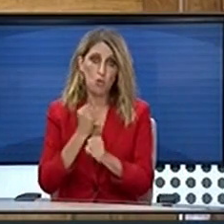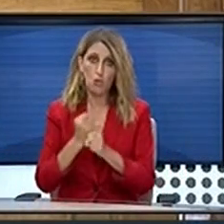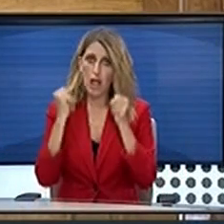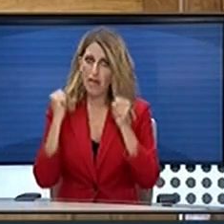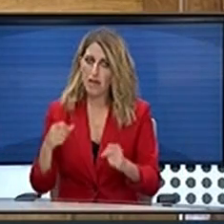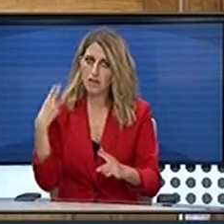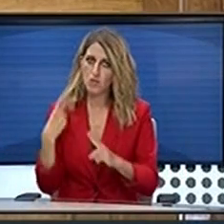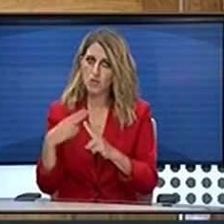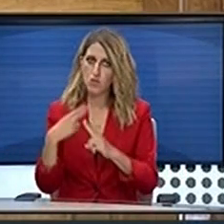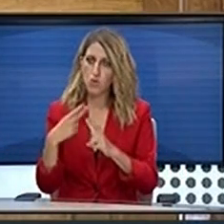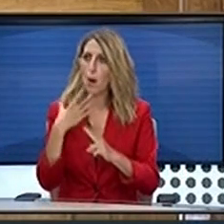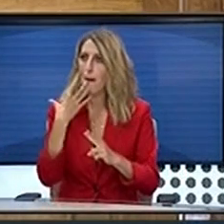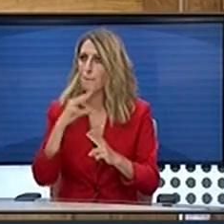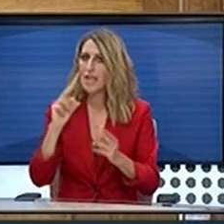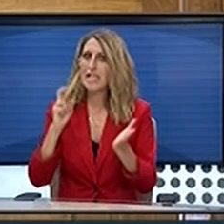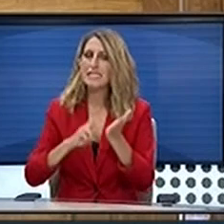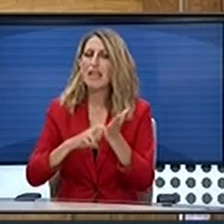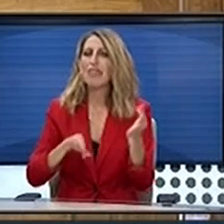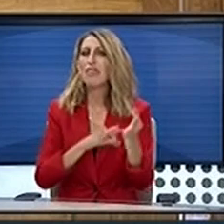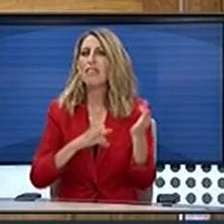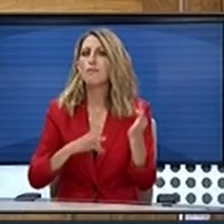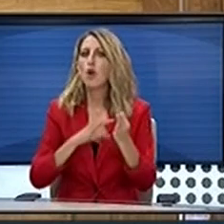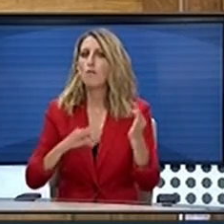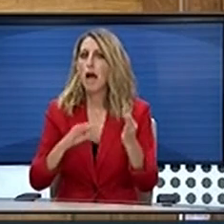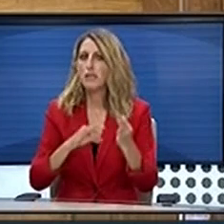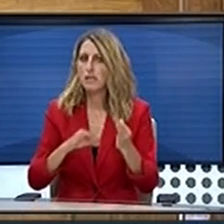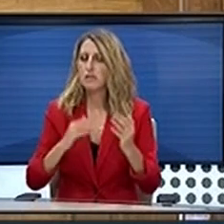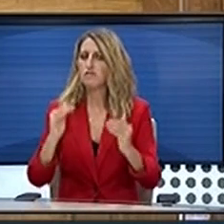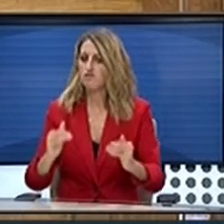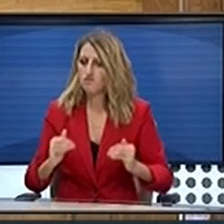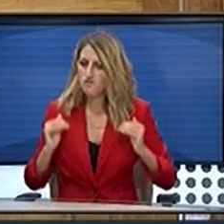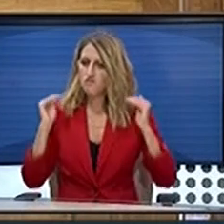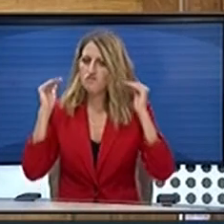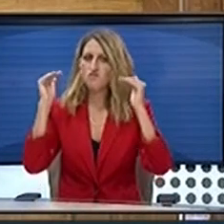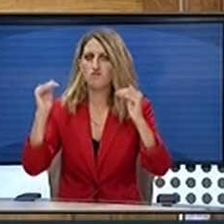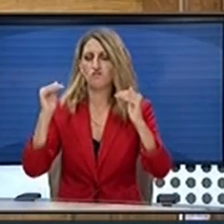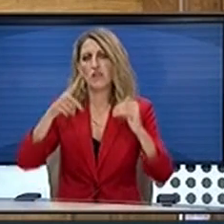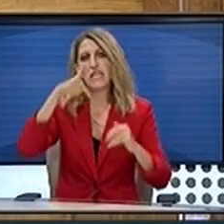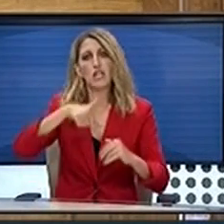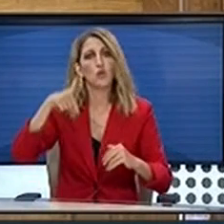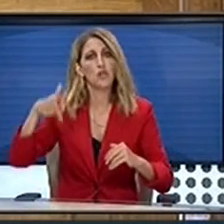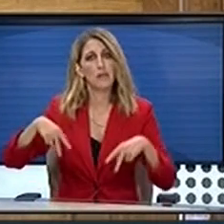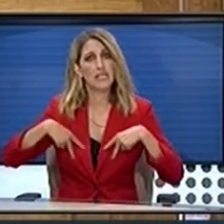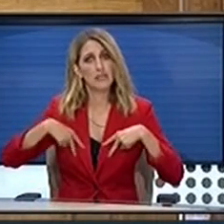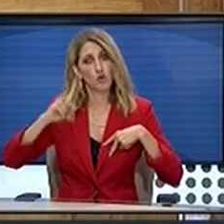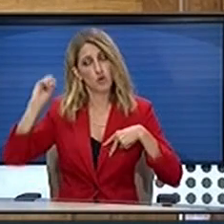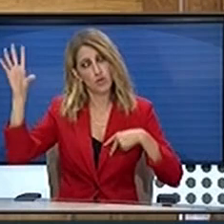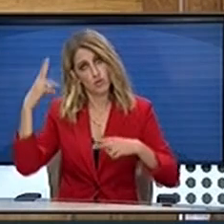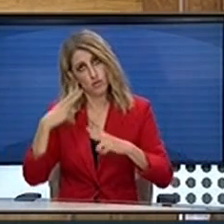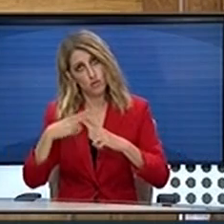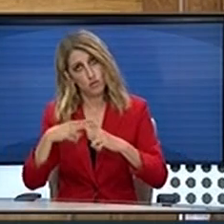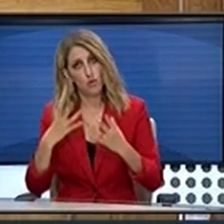Έλληνας διπλωμάτης. Θα χρειαστεί στήριξη όπως θα χρειαστεί και την αξιοποίηση πρακτικών από